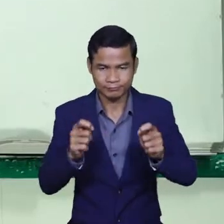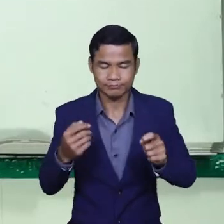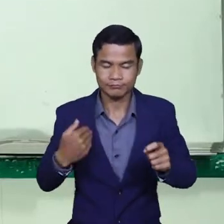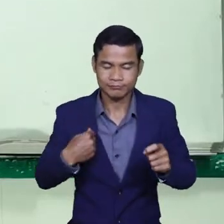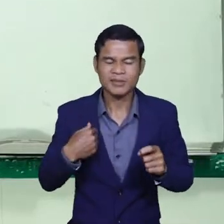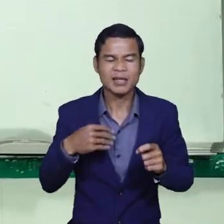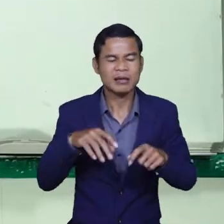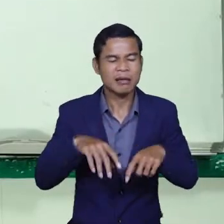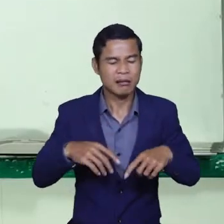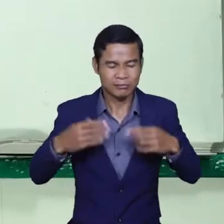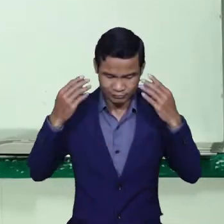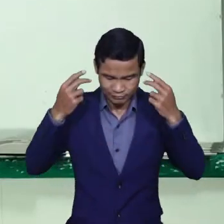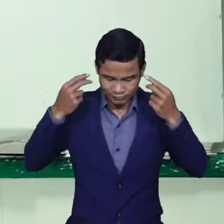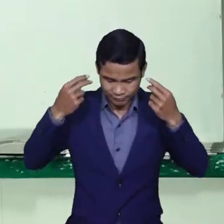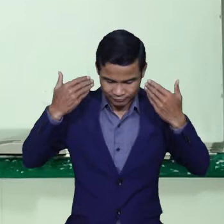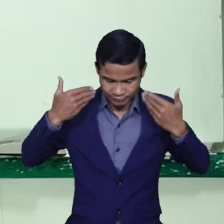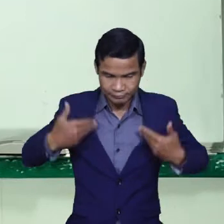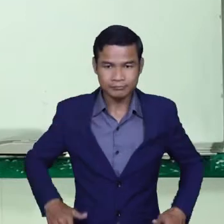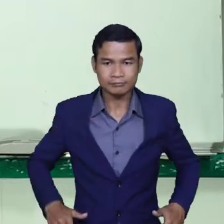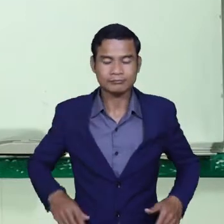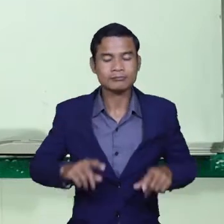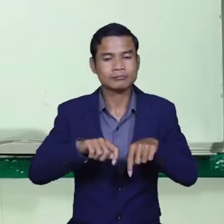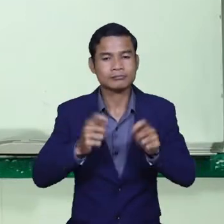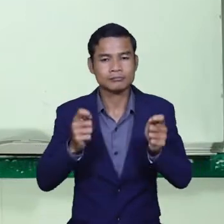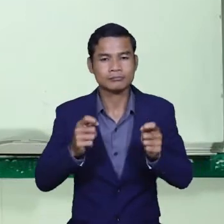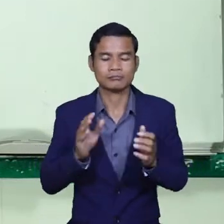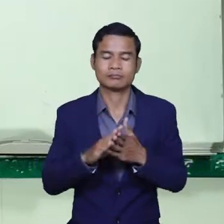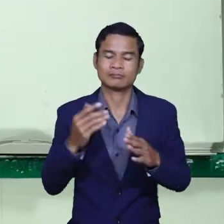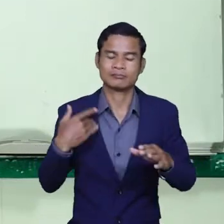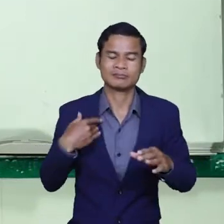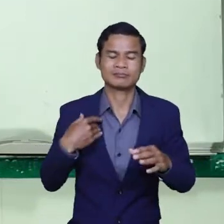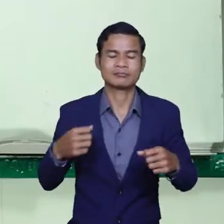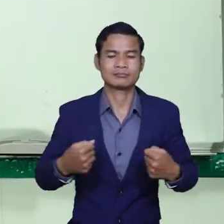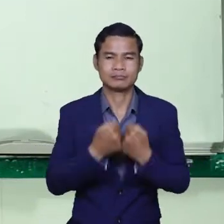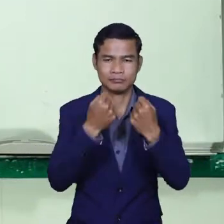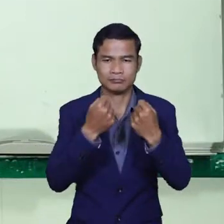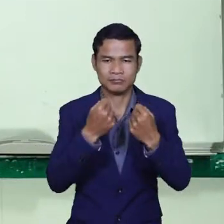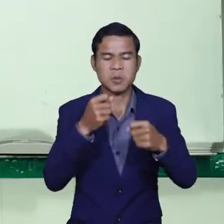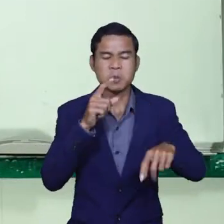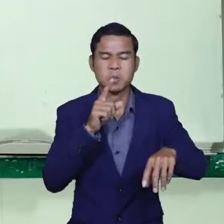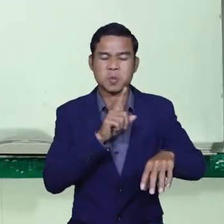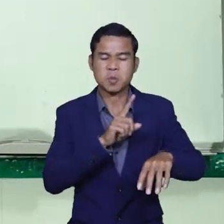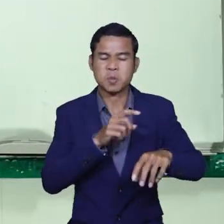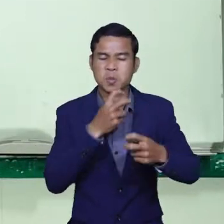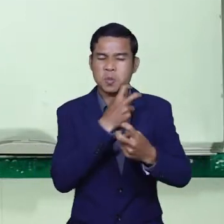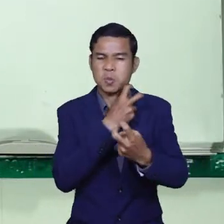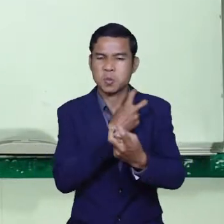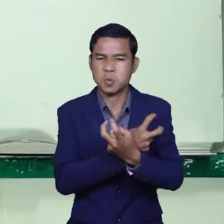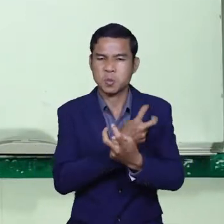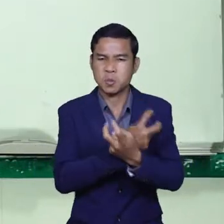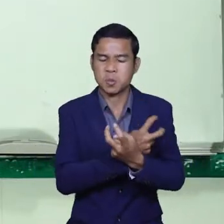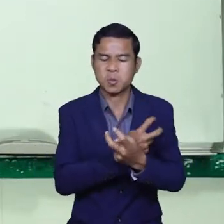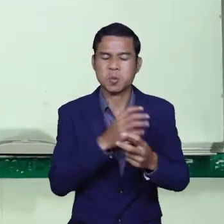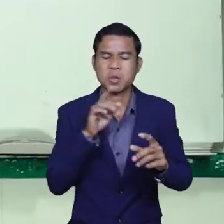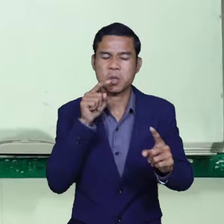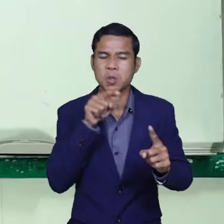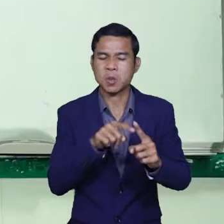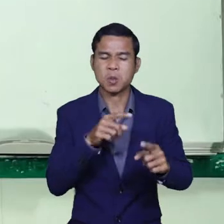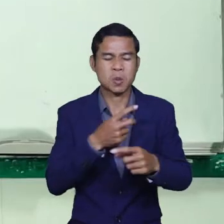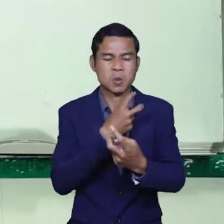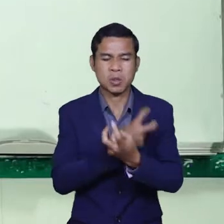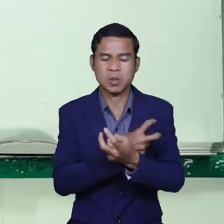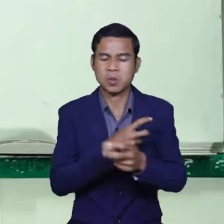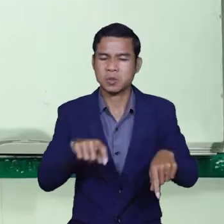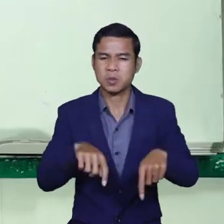ងណាមួយនៃចាខ្លួនរបស់យើងចាគឺបង្កគ្រោះថ្នាក់ដល់ឆ្អឹងរបស់យើងណាកូនណាចាអរគុណអញ្ចឹងកូនបានដឹងហើយ